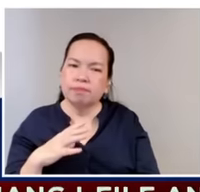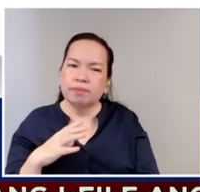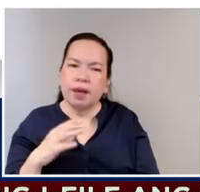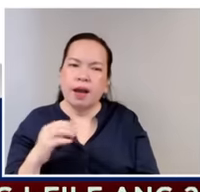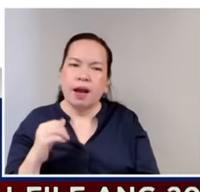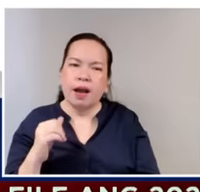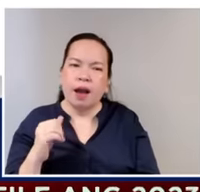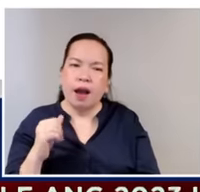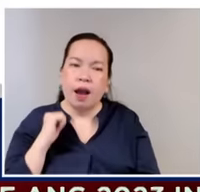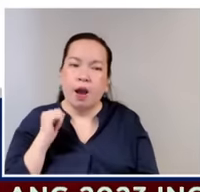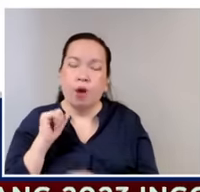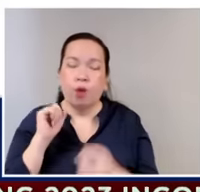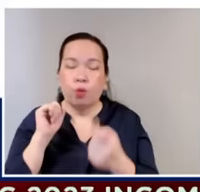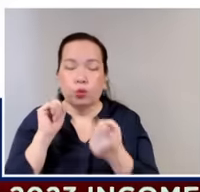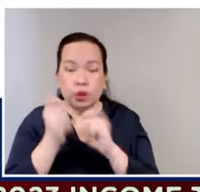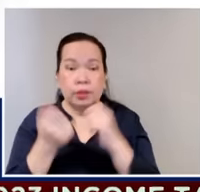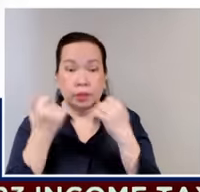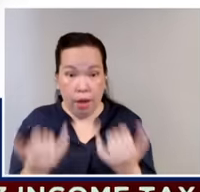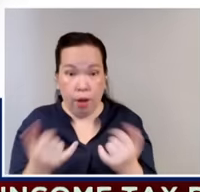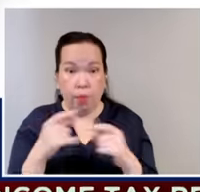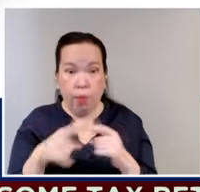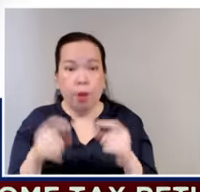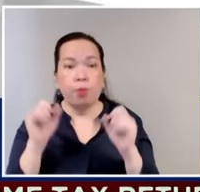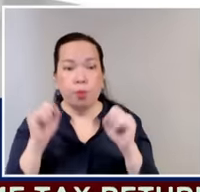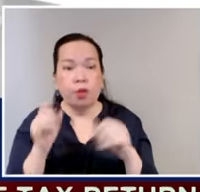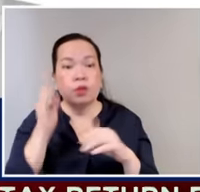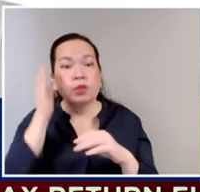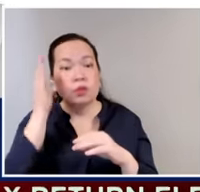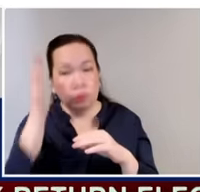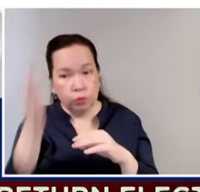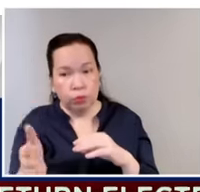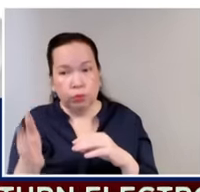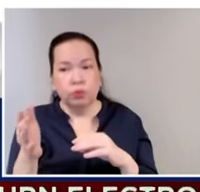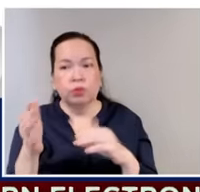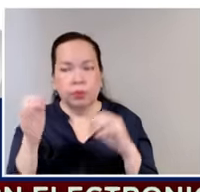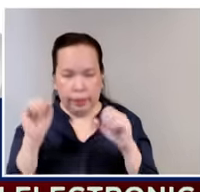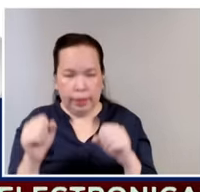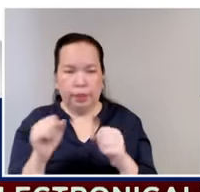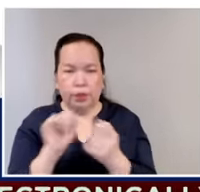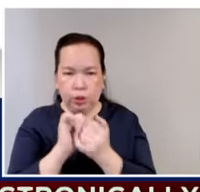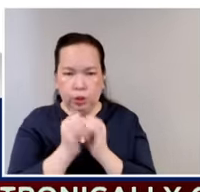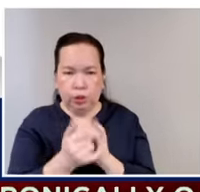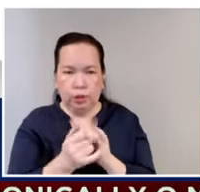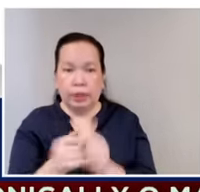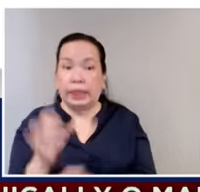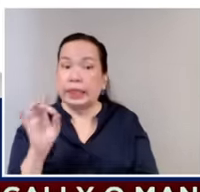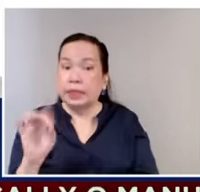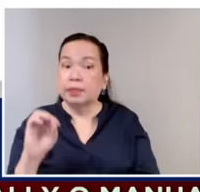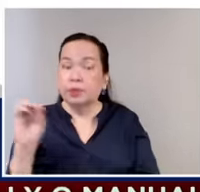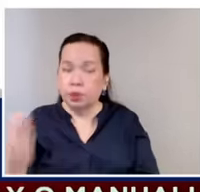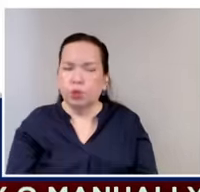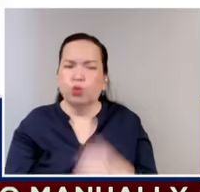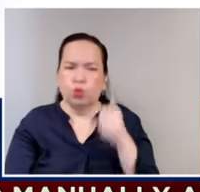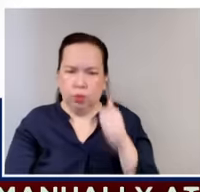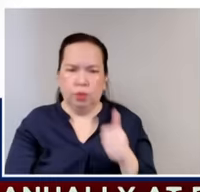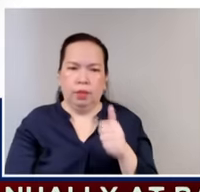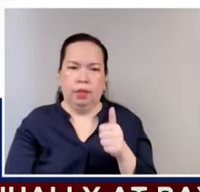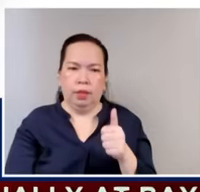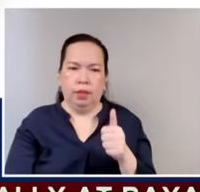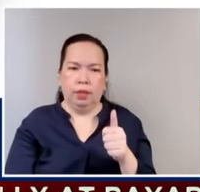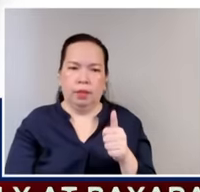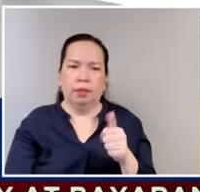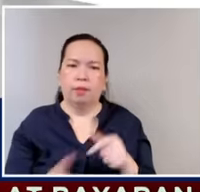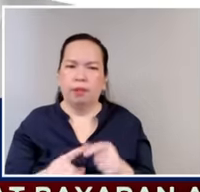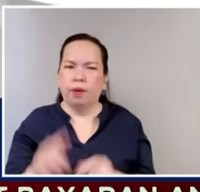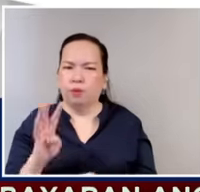ngayon pero bukas pa rin sa pag-amyenda ng saligang batas sa hinaharap. 8% naman ang pabor habang may 4% na hindi